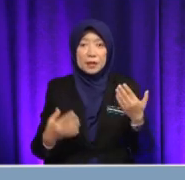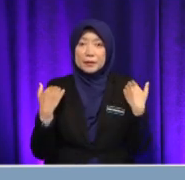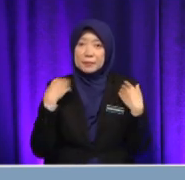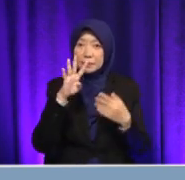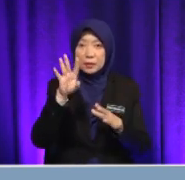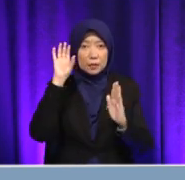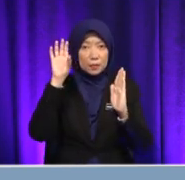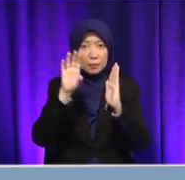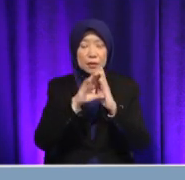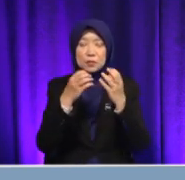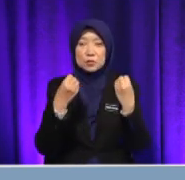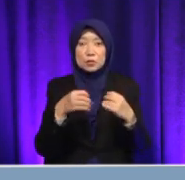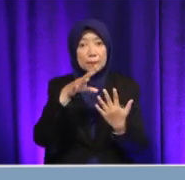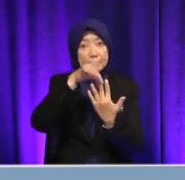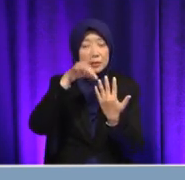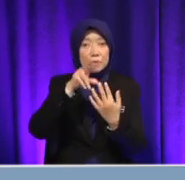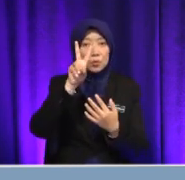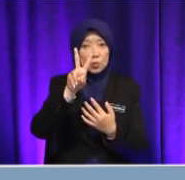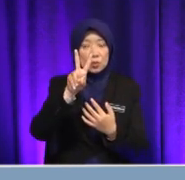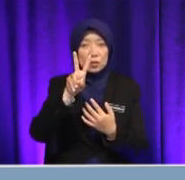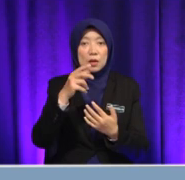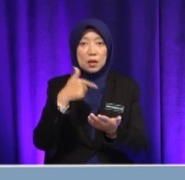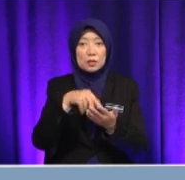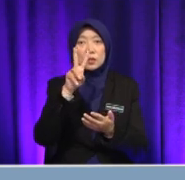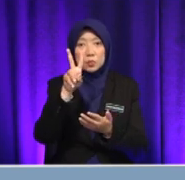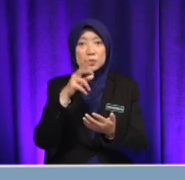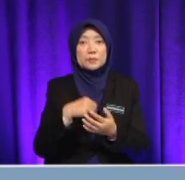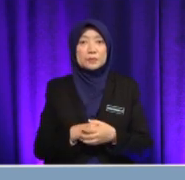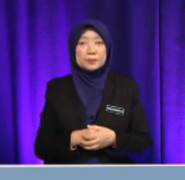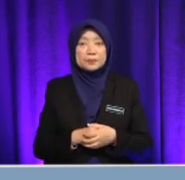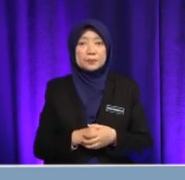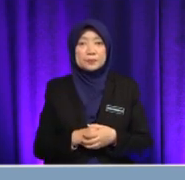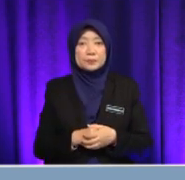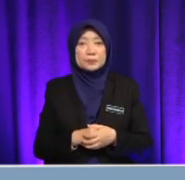gambar tuh kita ada Aduh udah kita guna Oke ada dua lagi